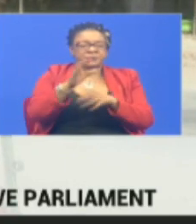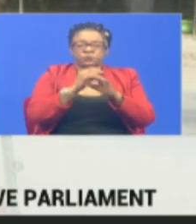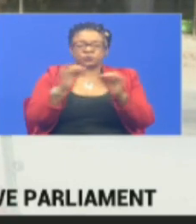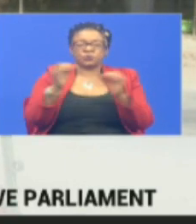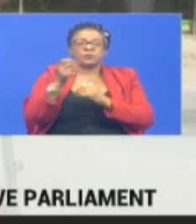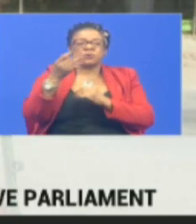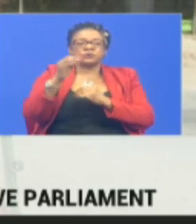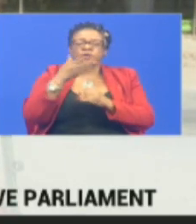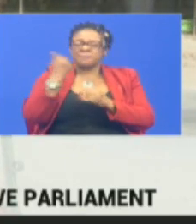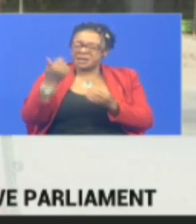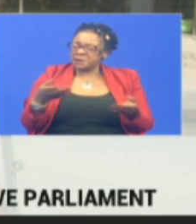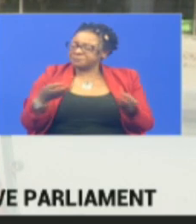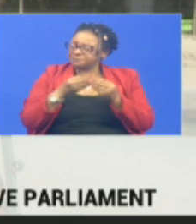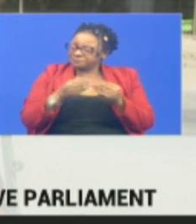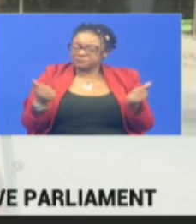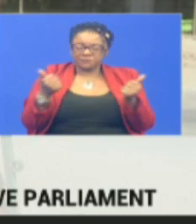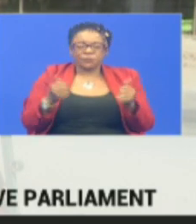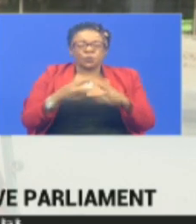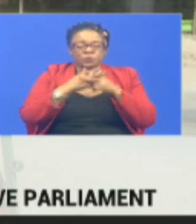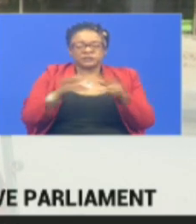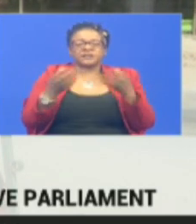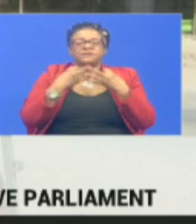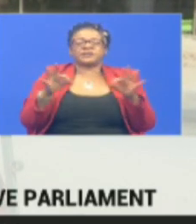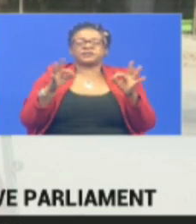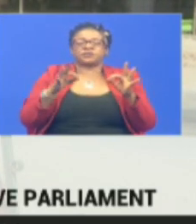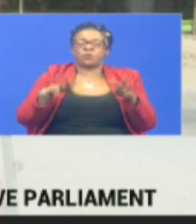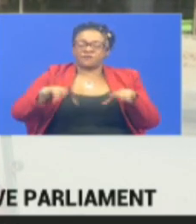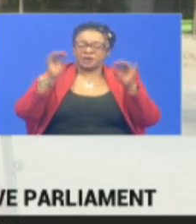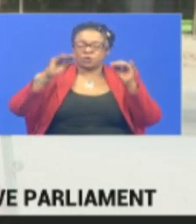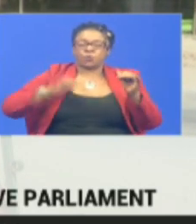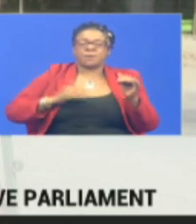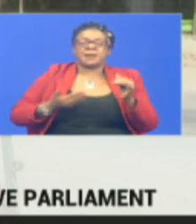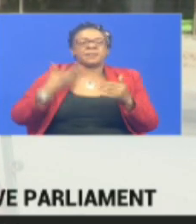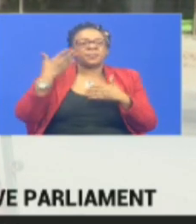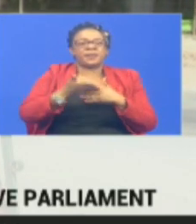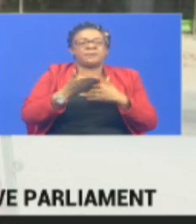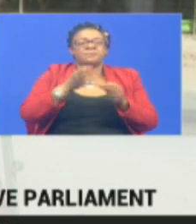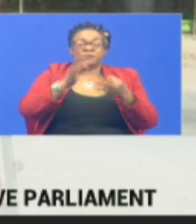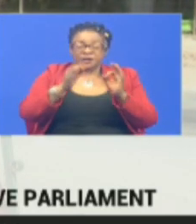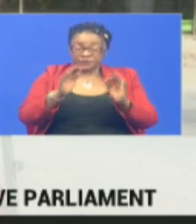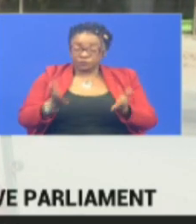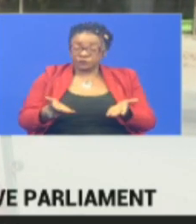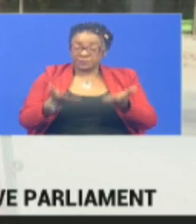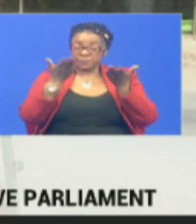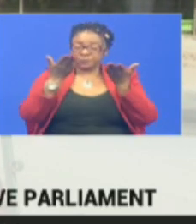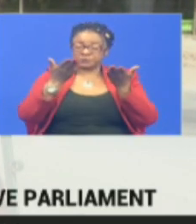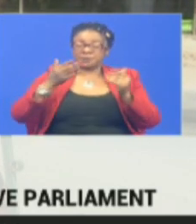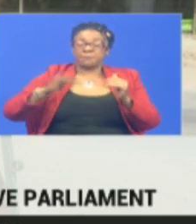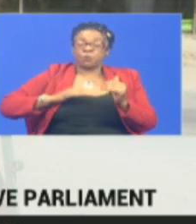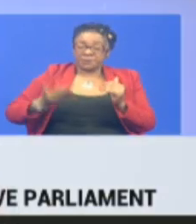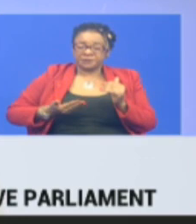ifunjwe, tena tuanze tena upya, wamama wapatikane kwa bunge. Na unajua ukiinua mama umeinua jamii.